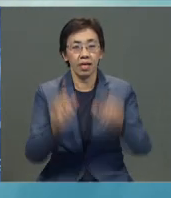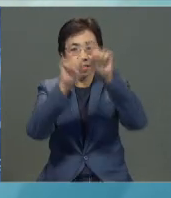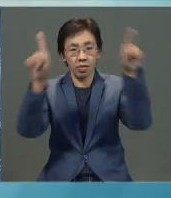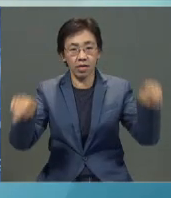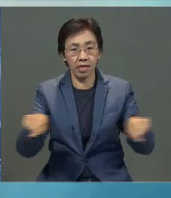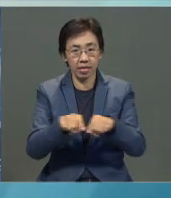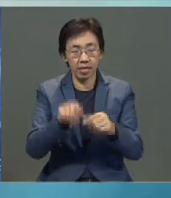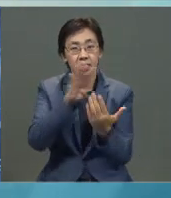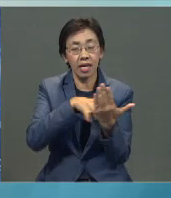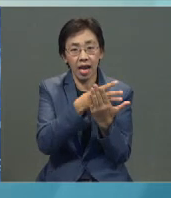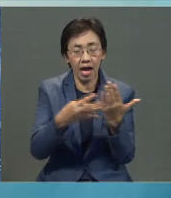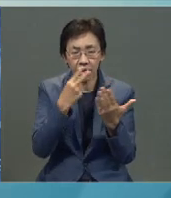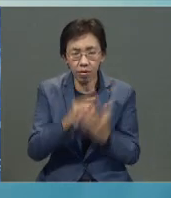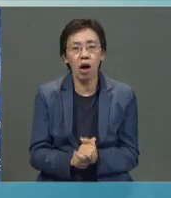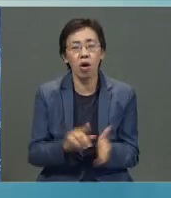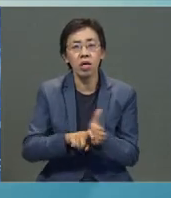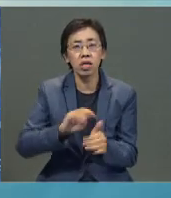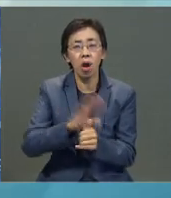ปีนะครับในกราฟที่เราจะเห็นนะครับสีแดงกับสีชมพูชายกับหญิงก็พอๆกันยิ่งอยู่ในช่วงเวลาเดียวกันนะครับมาดูครับในรายใหม่3